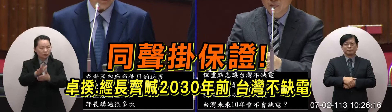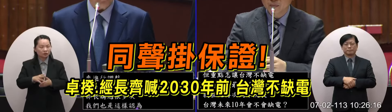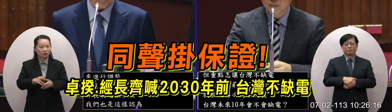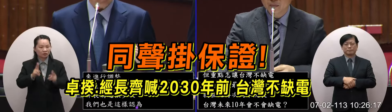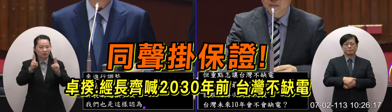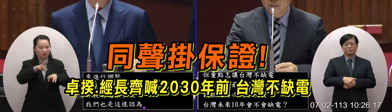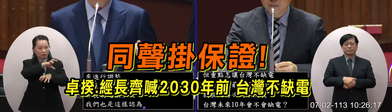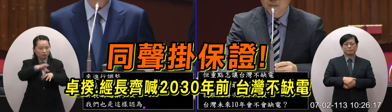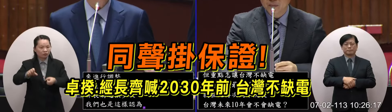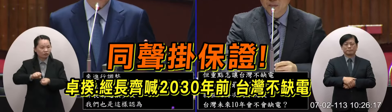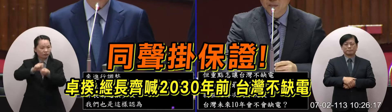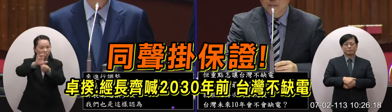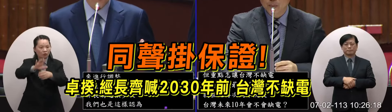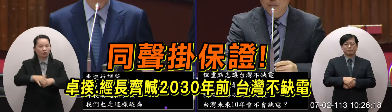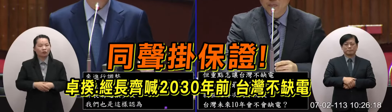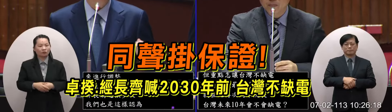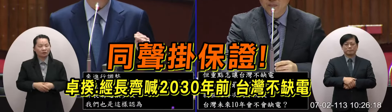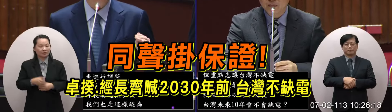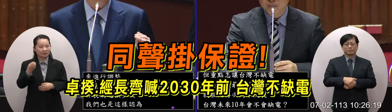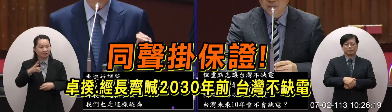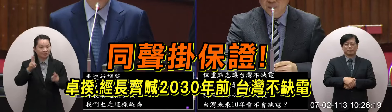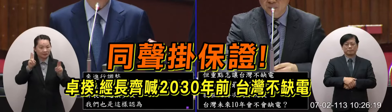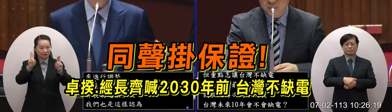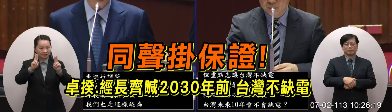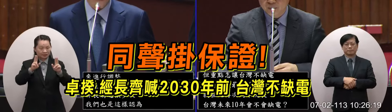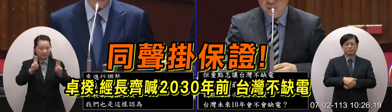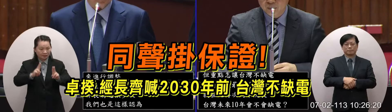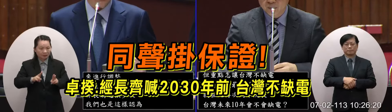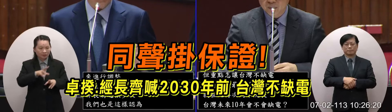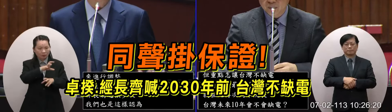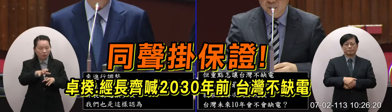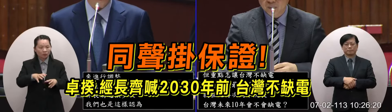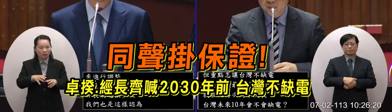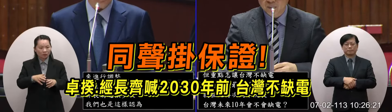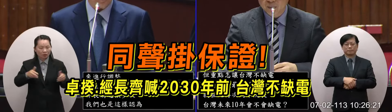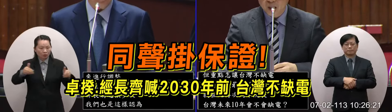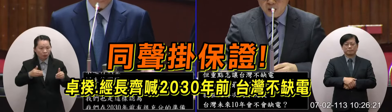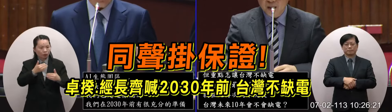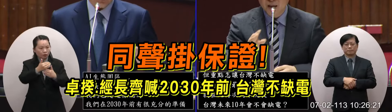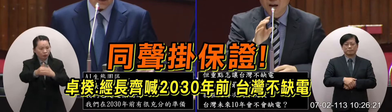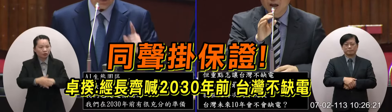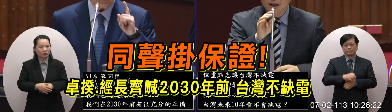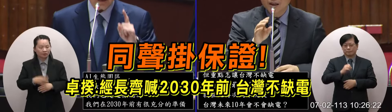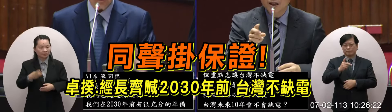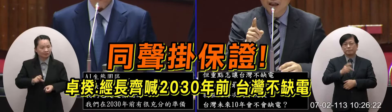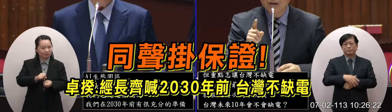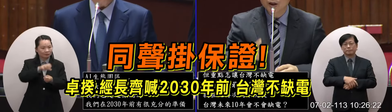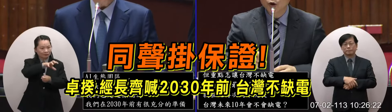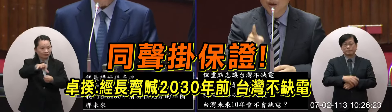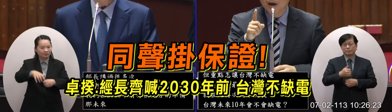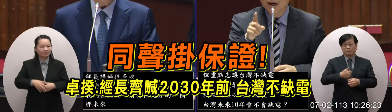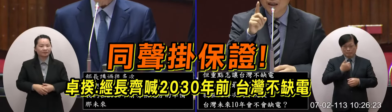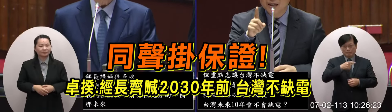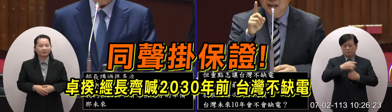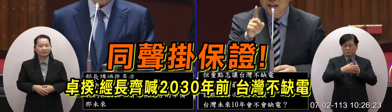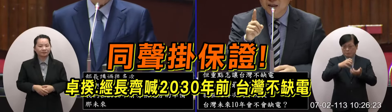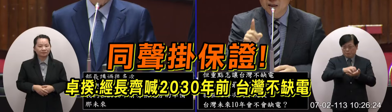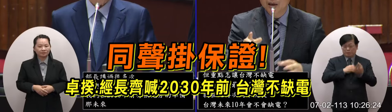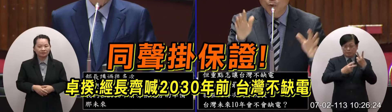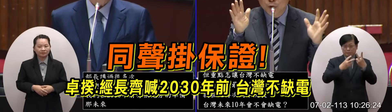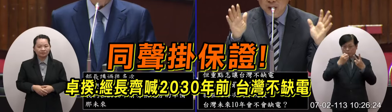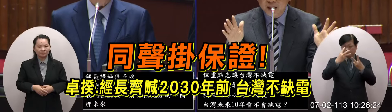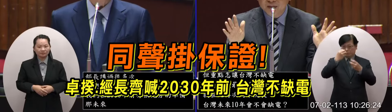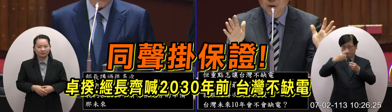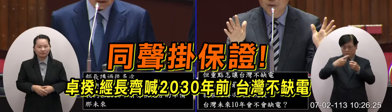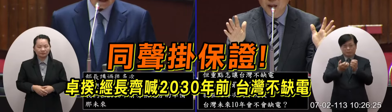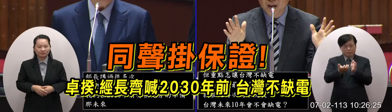厂会加起来，要看新的电厂的建设的速度，但是我们会持续来加。 OK 哈，我有一个至少你确保2030年